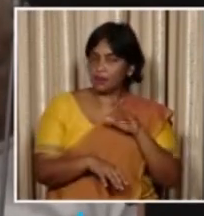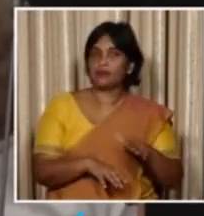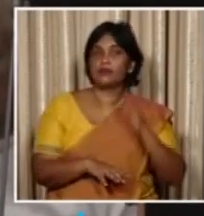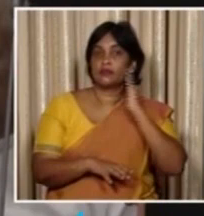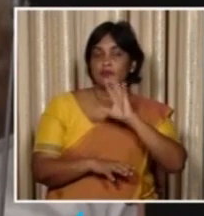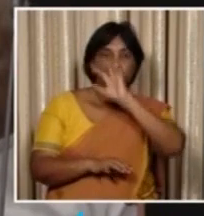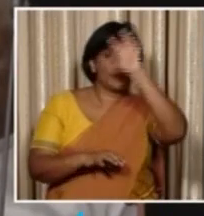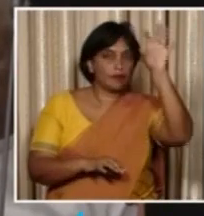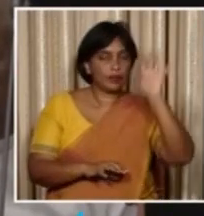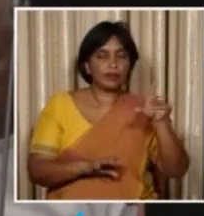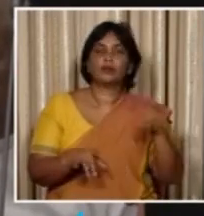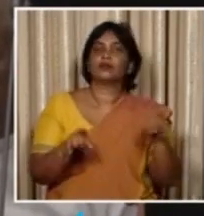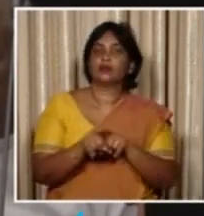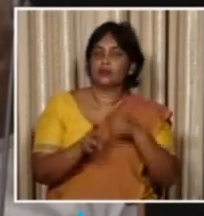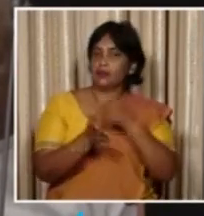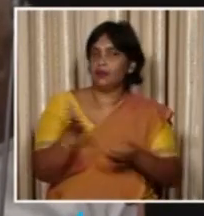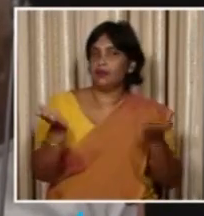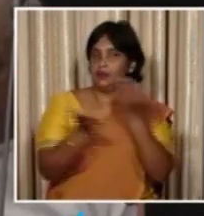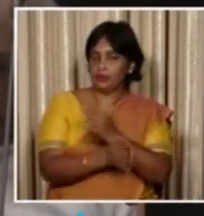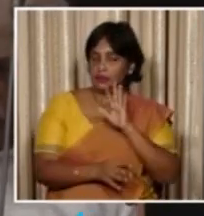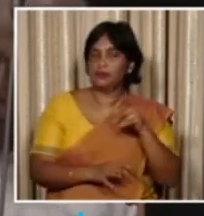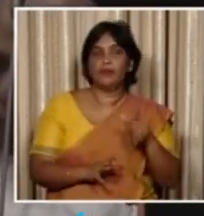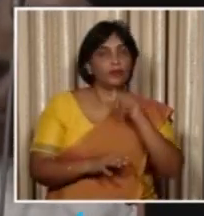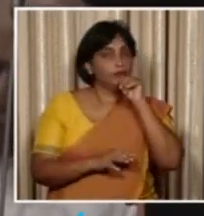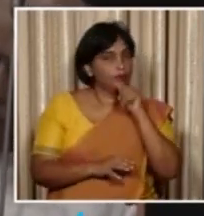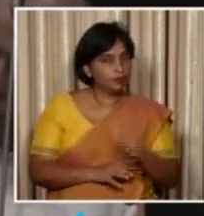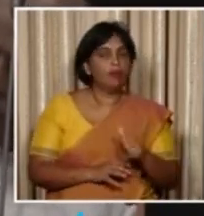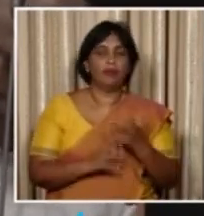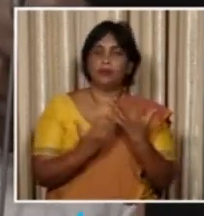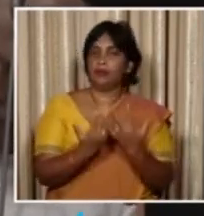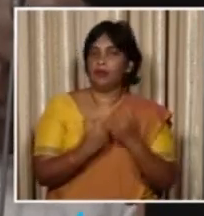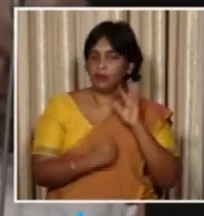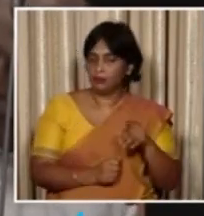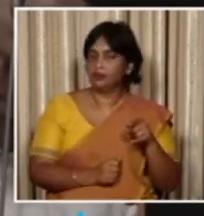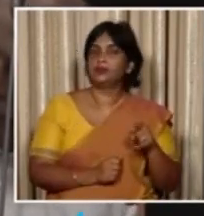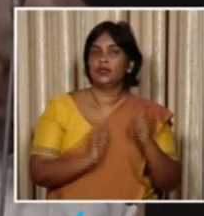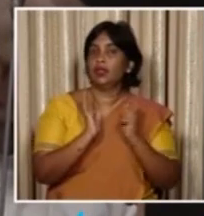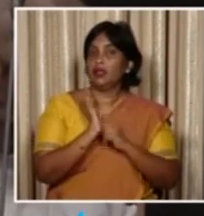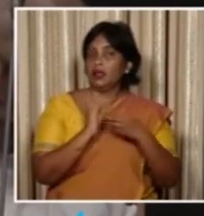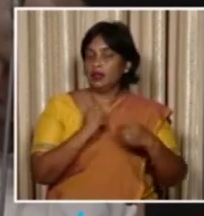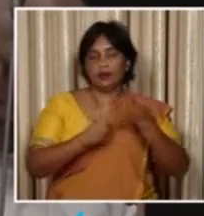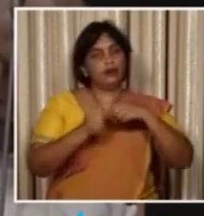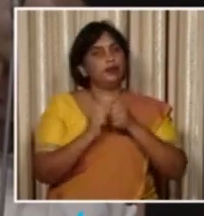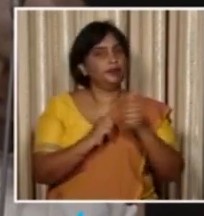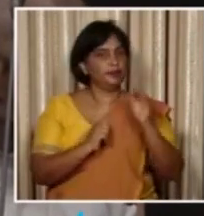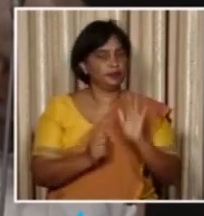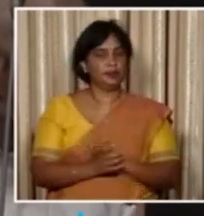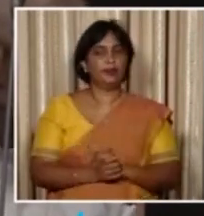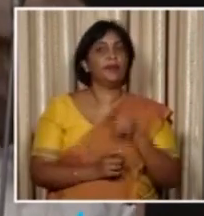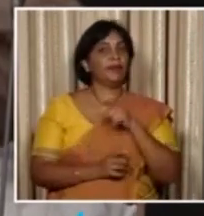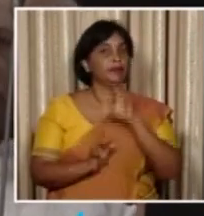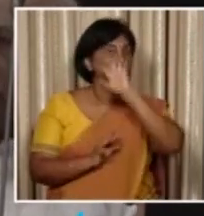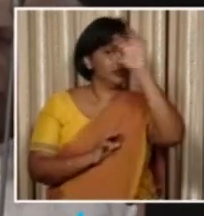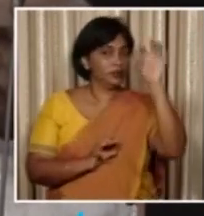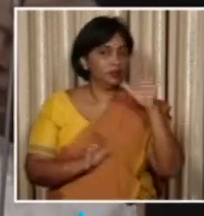විදේශ රටවල් සමග ඇතිකරගත් ගිවිසුම් මගින් නිල වශයෙන් ලබා ගන්නා ලද ණය ප්‍රතිව්‍යගත කිරීමයි. එම